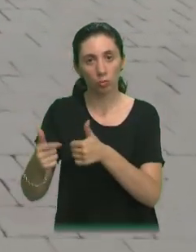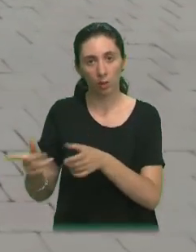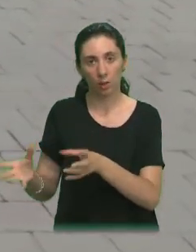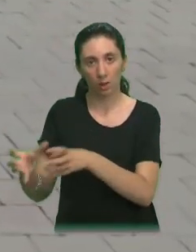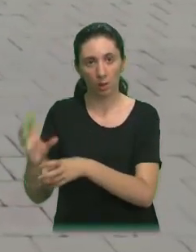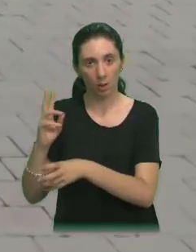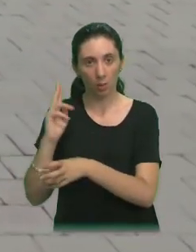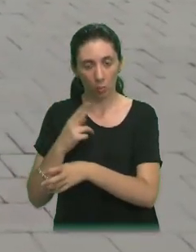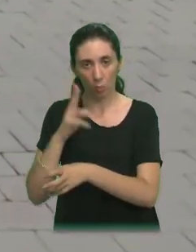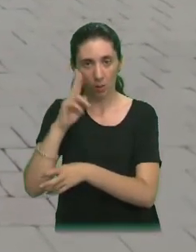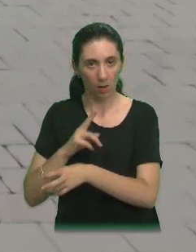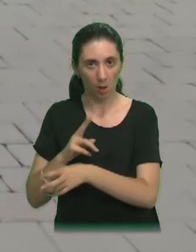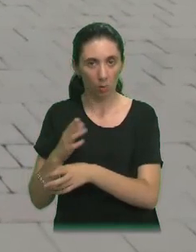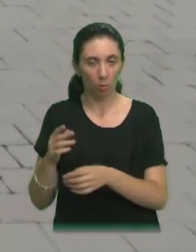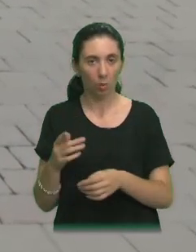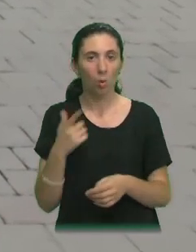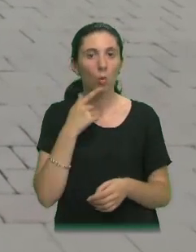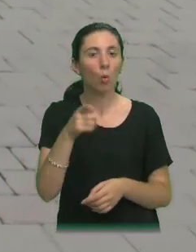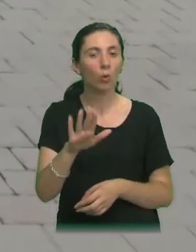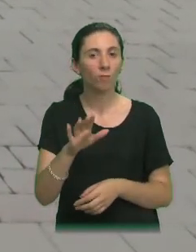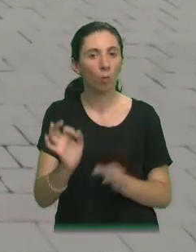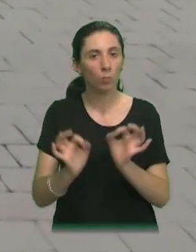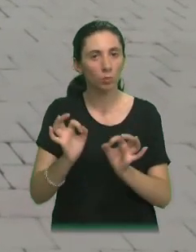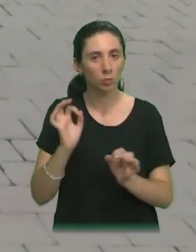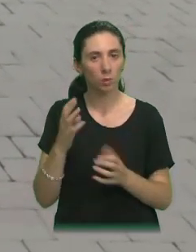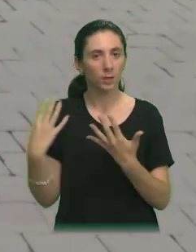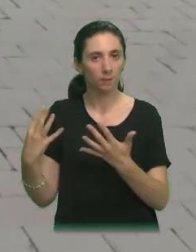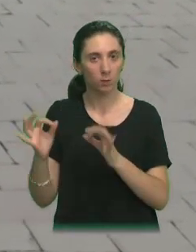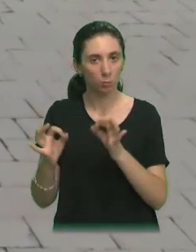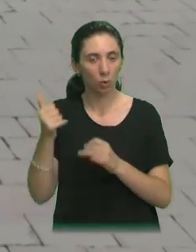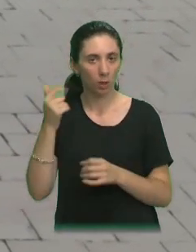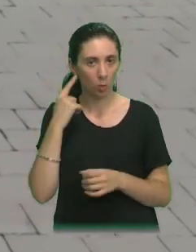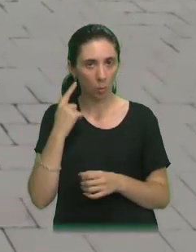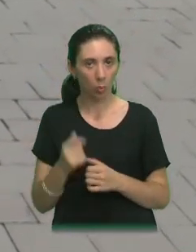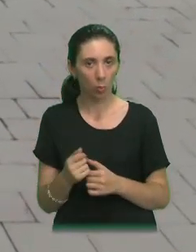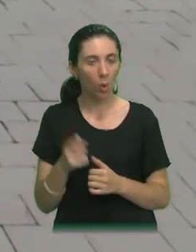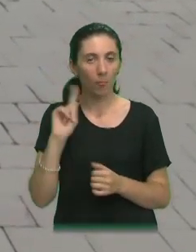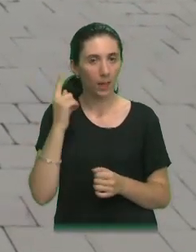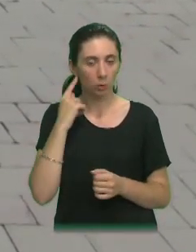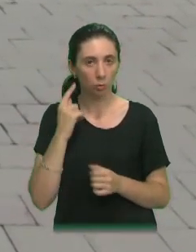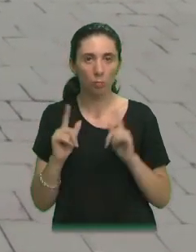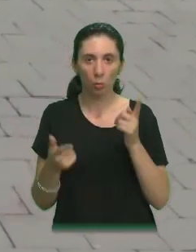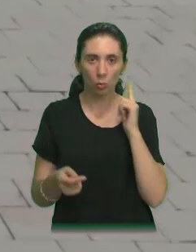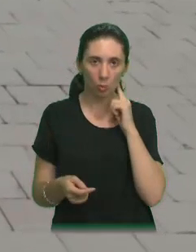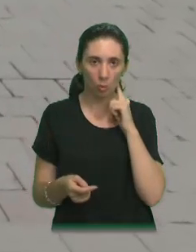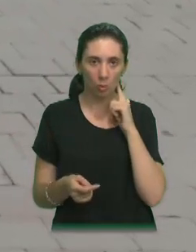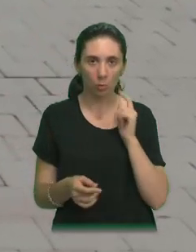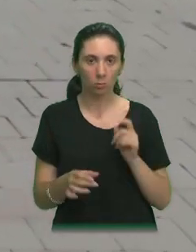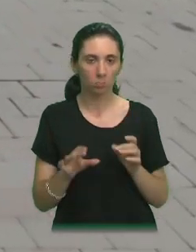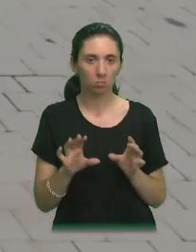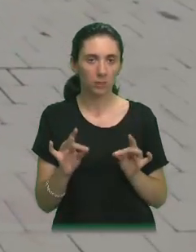određeni postotak oštećenja sluha koji možeš imati uopće na tjecu su u toj kategoriji. A koji je vaš